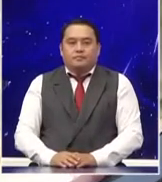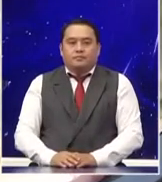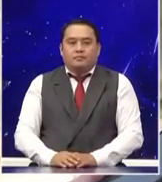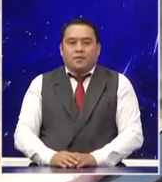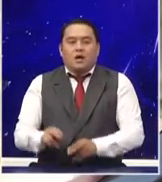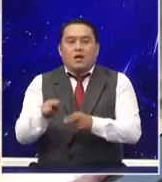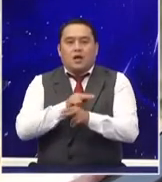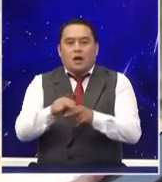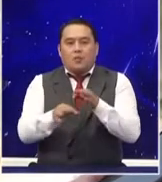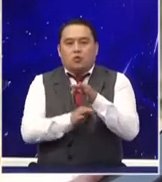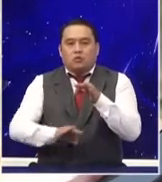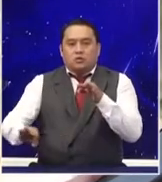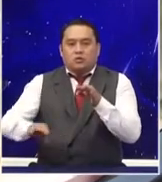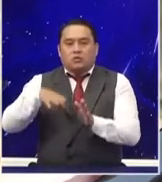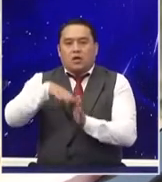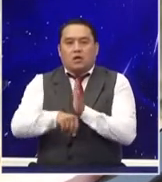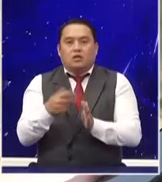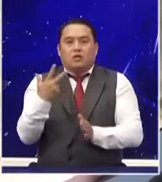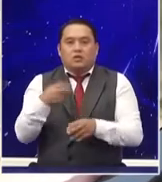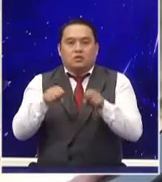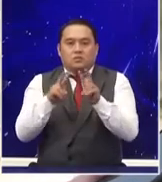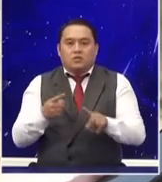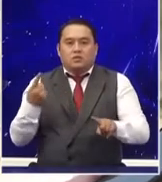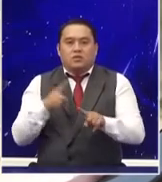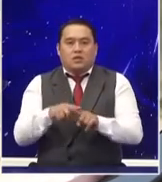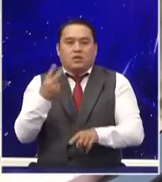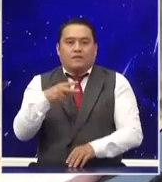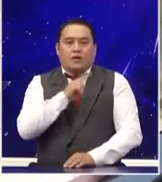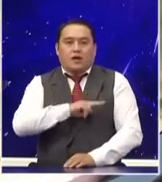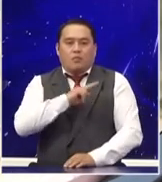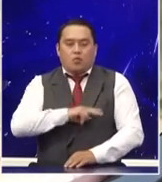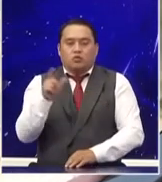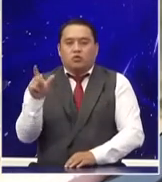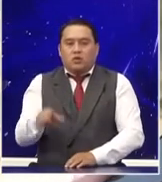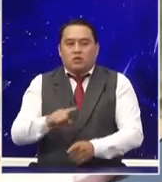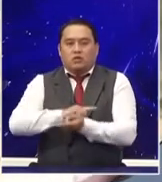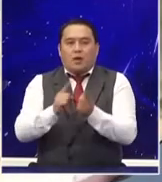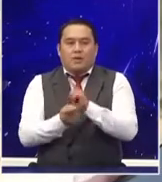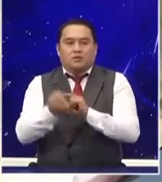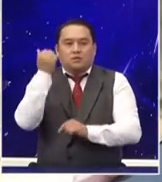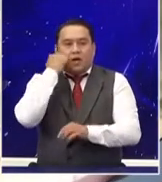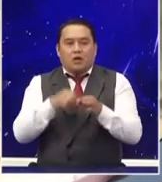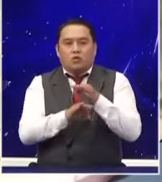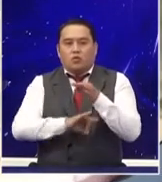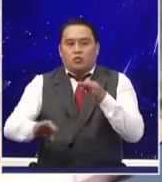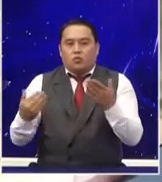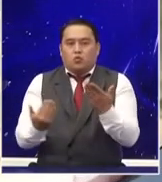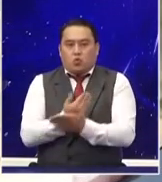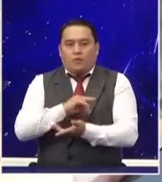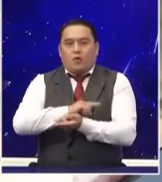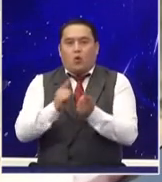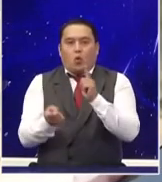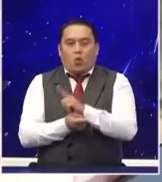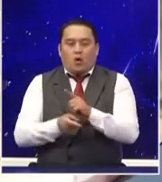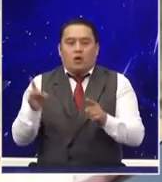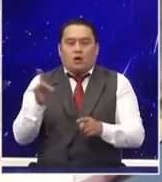В реконструкции тепловых сетей задействованы 3 единицы техники и 20 рабочих. Ими заменены старые трубы на новые, которые больше